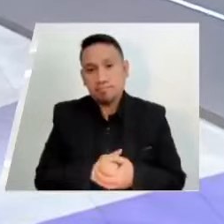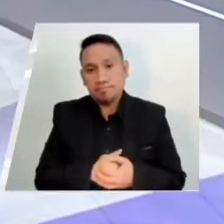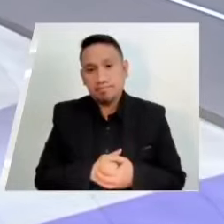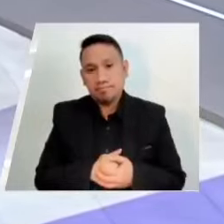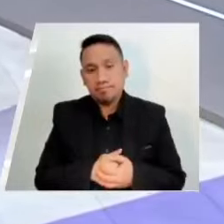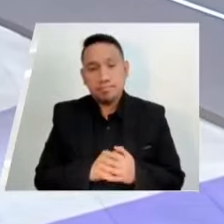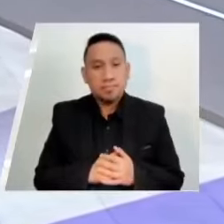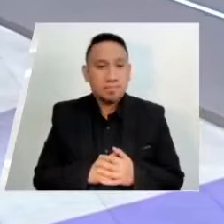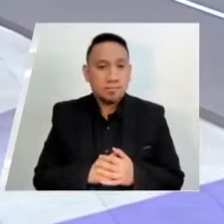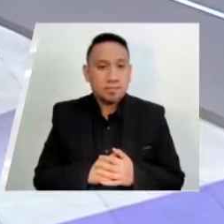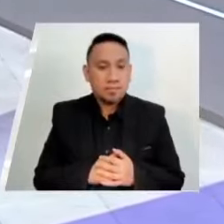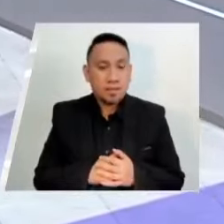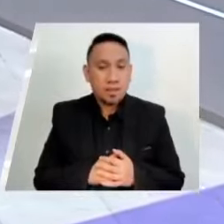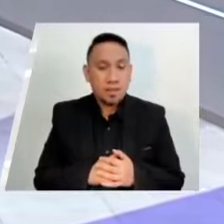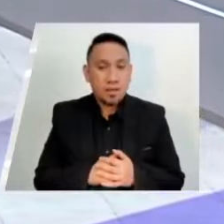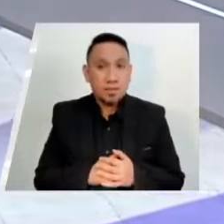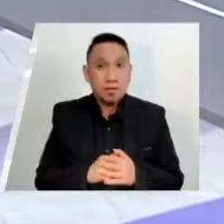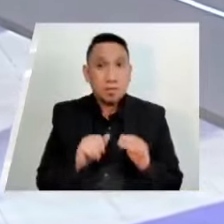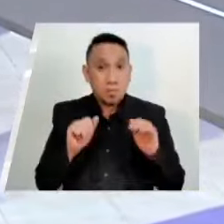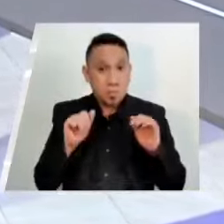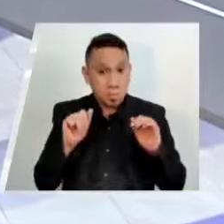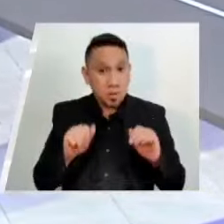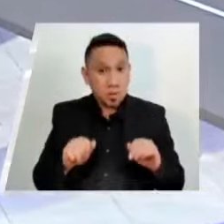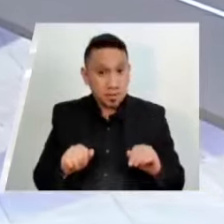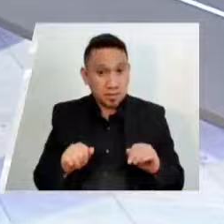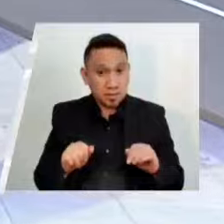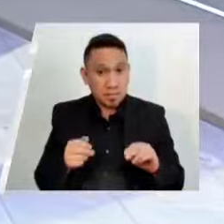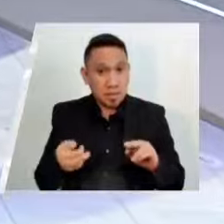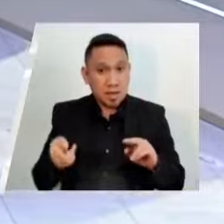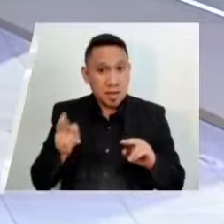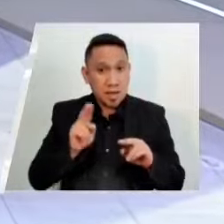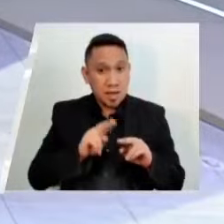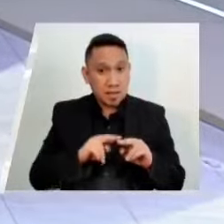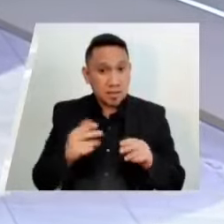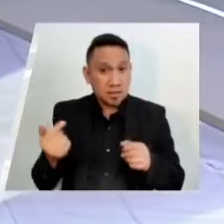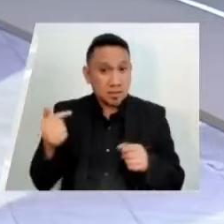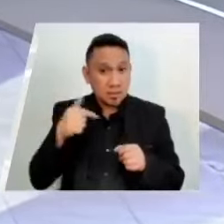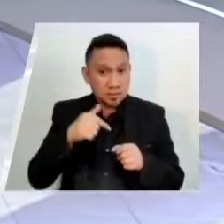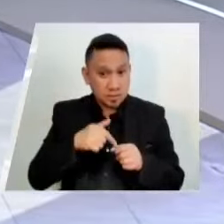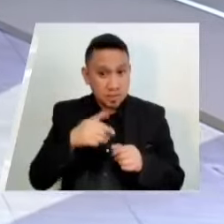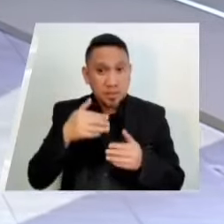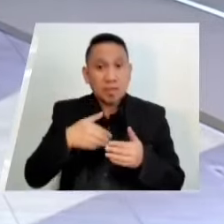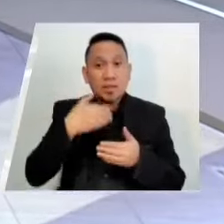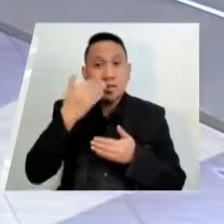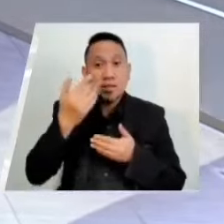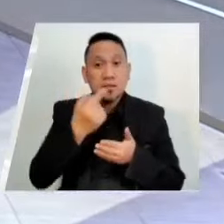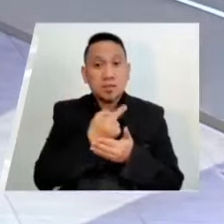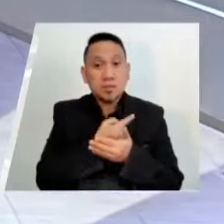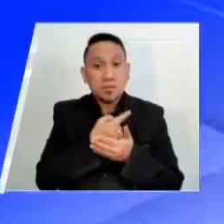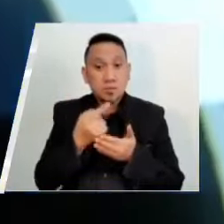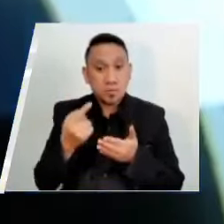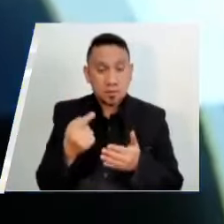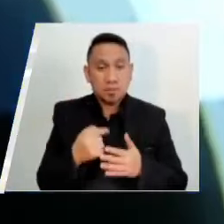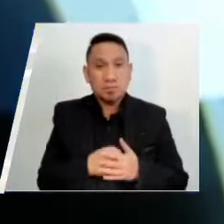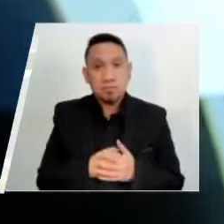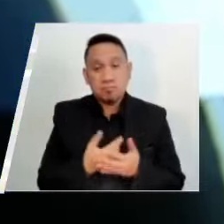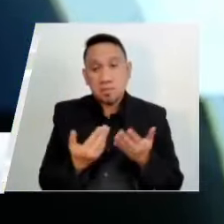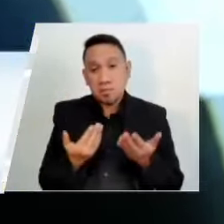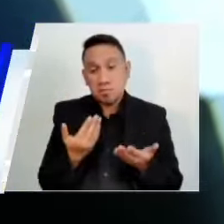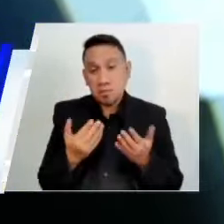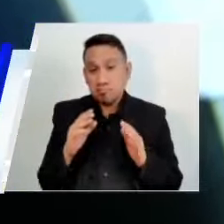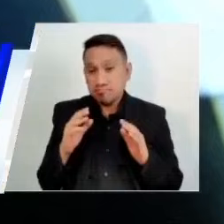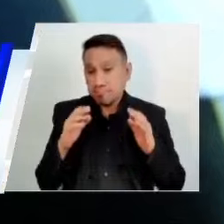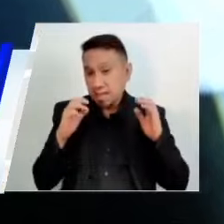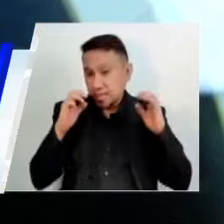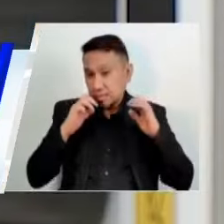Maghanda ulit sa posibleng taas-presyo ng petrolyo sa susunod na linggo. Sa tansya ng Energy Department, asahan ng big-time price